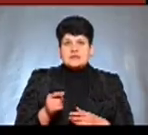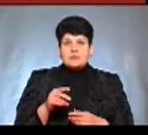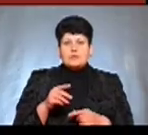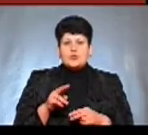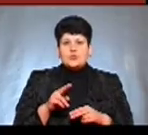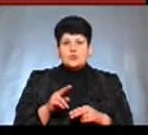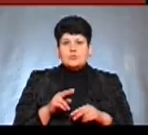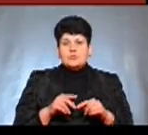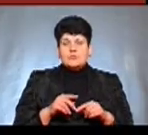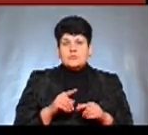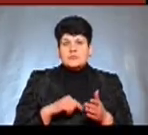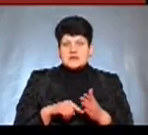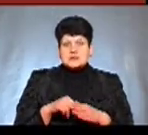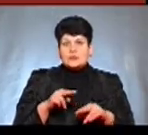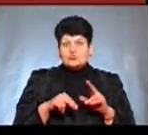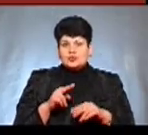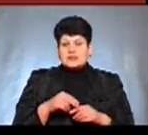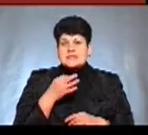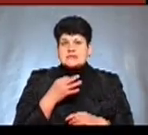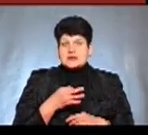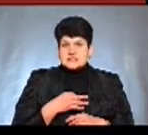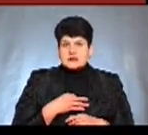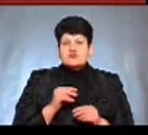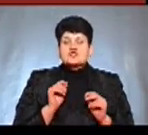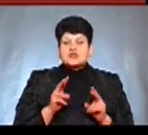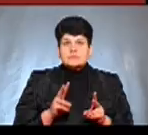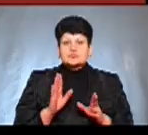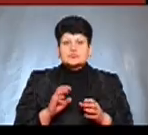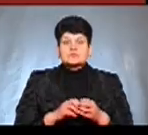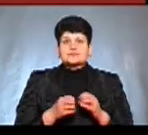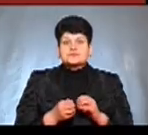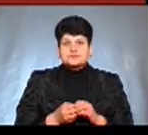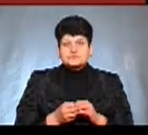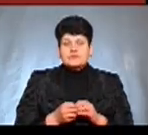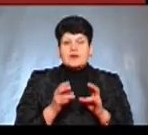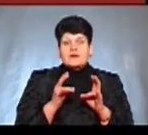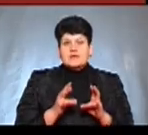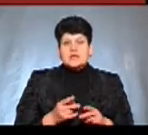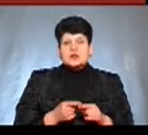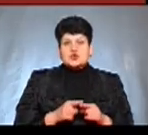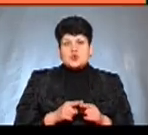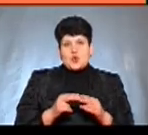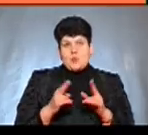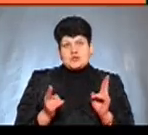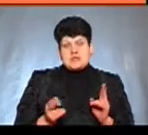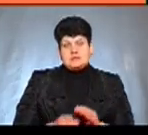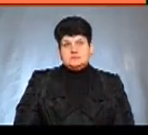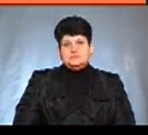Юрієм Левковичем, який нам сказав, власне, чим загрожує також аварійність цього моста. Давайте почуємо.